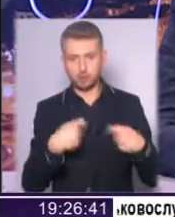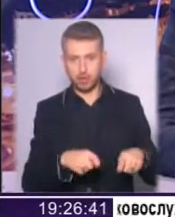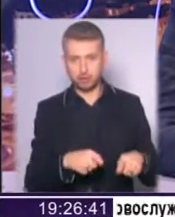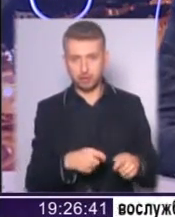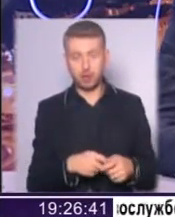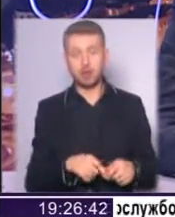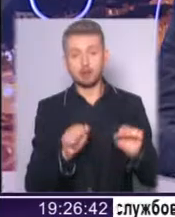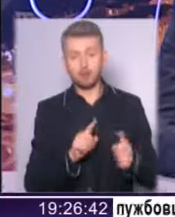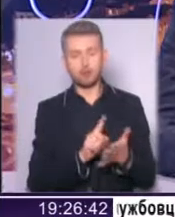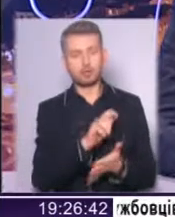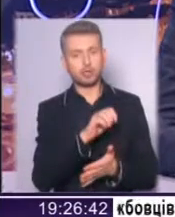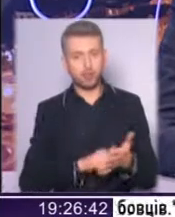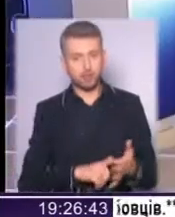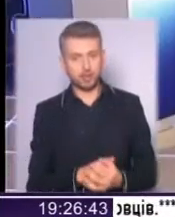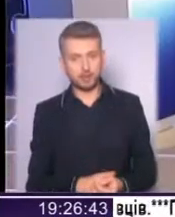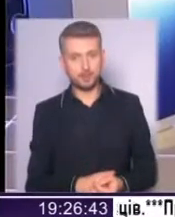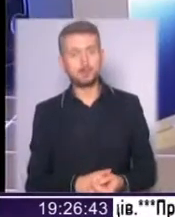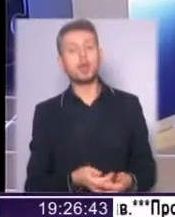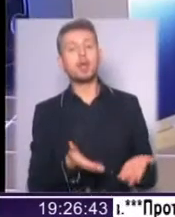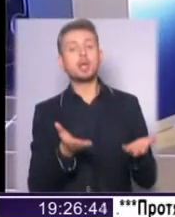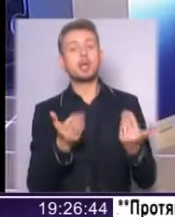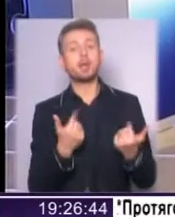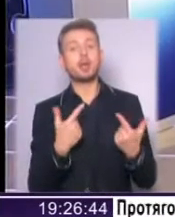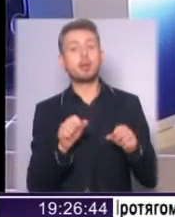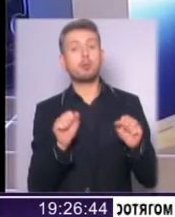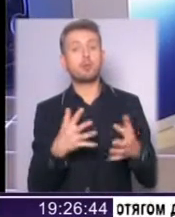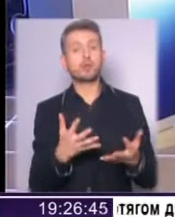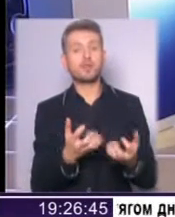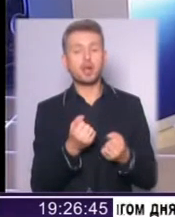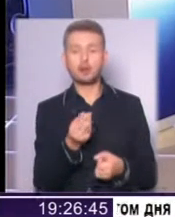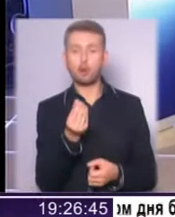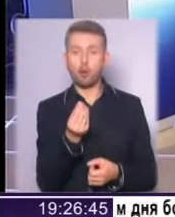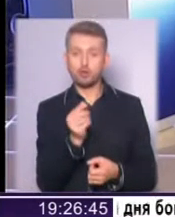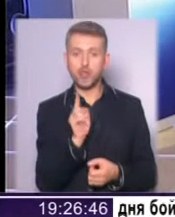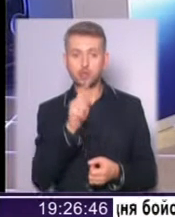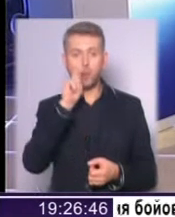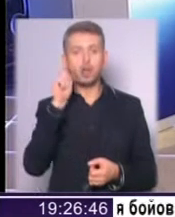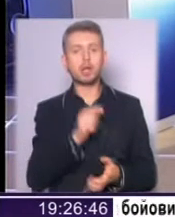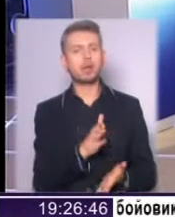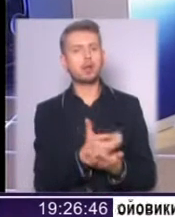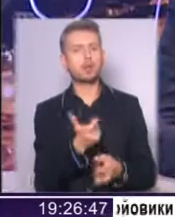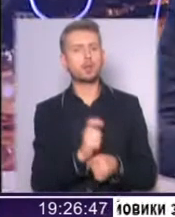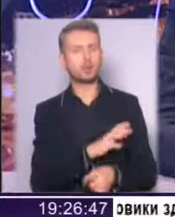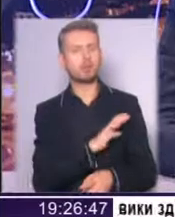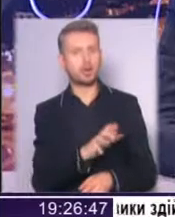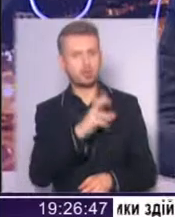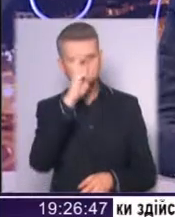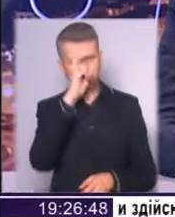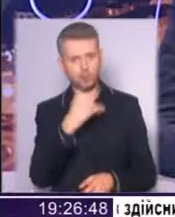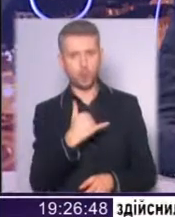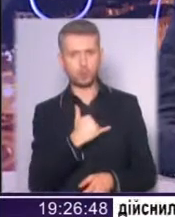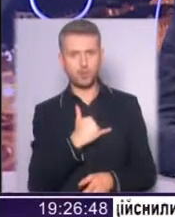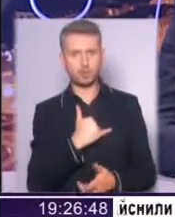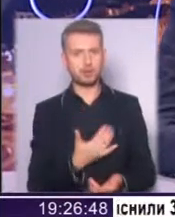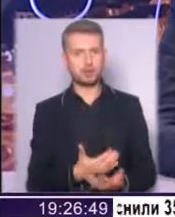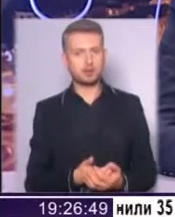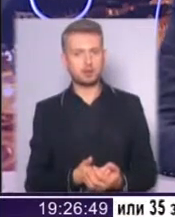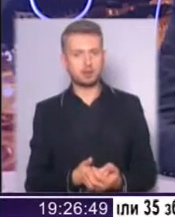квартири, давайте краще податковувати яхти, вертольоти, літаки і такі, і інші там предмети розкошу. Тобто саме золото, там інші там